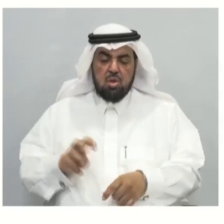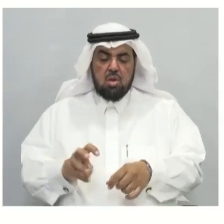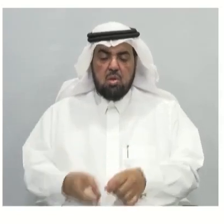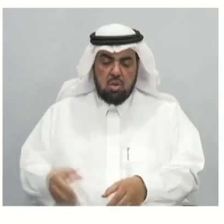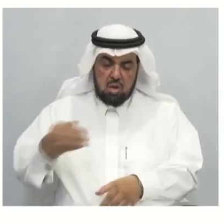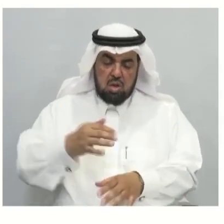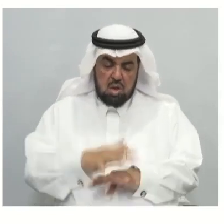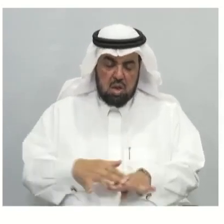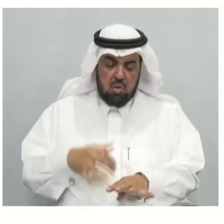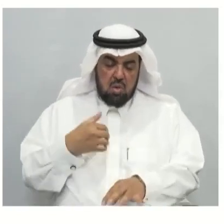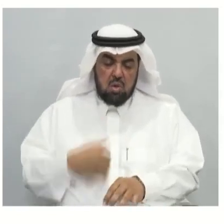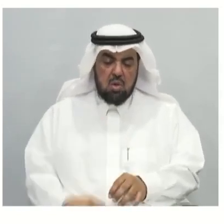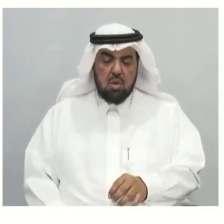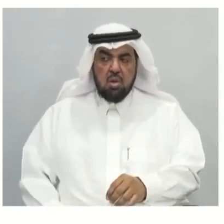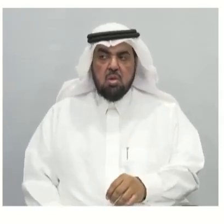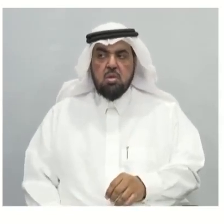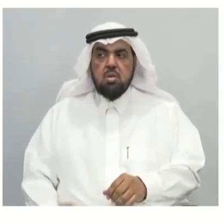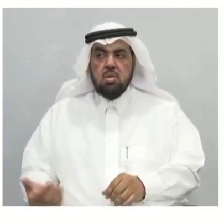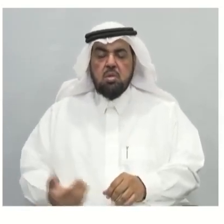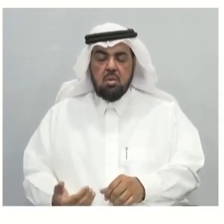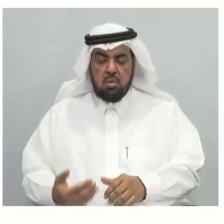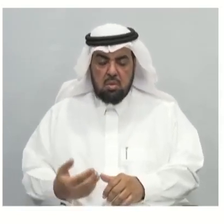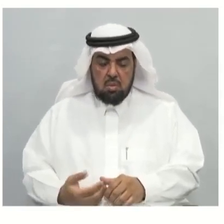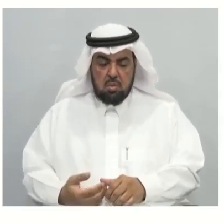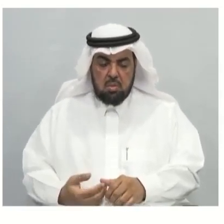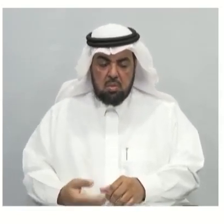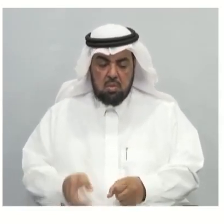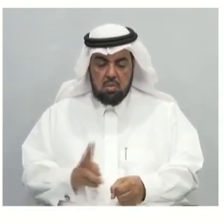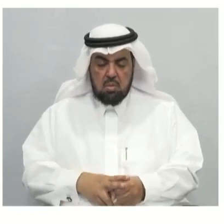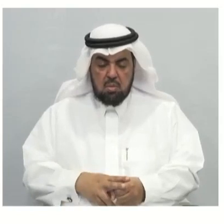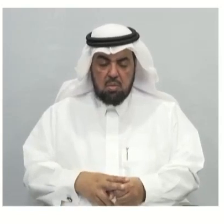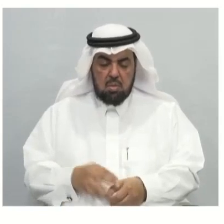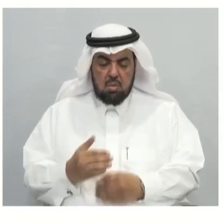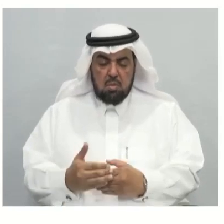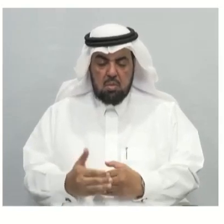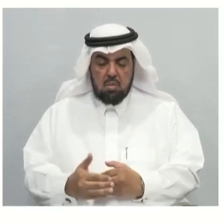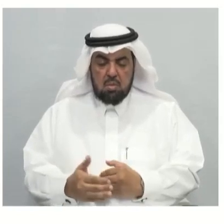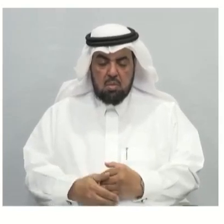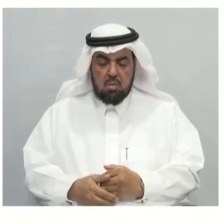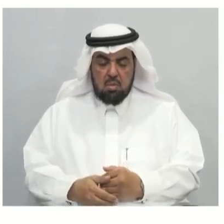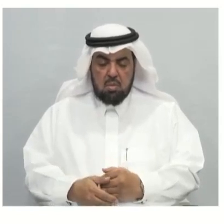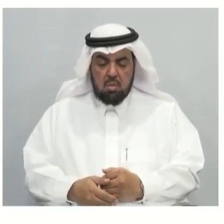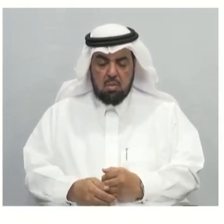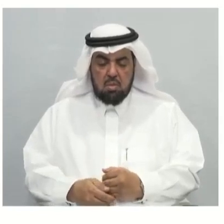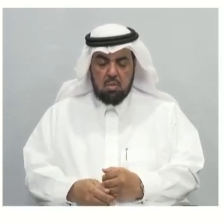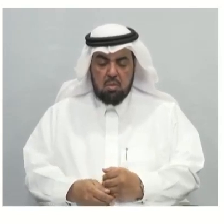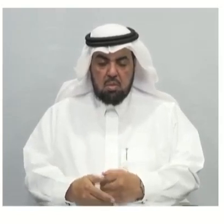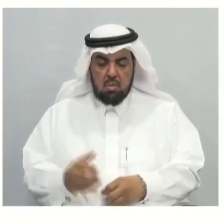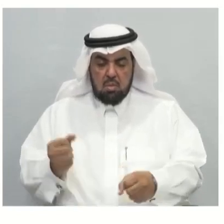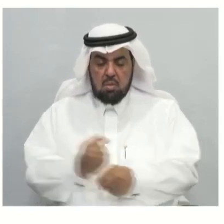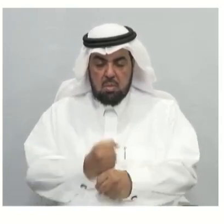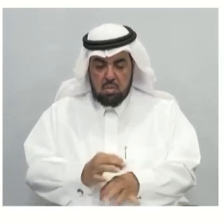الجدول بامكانك عزيزي الطالب العوده الى هذا الدرس ومتابعه هذا التطبيق